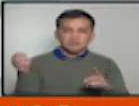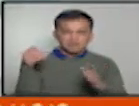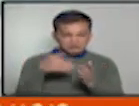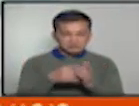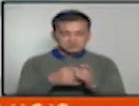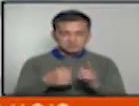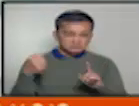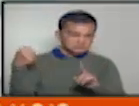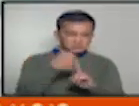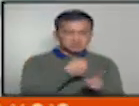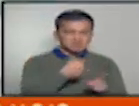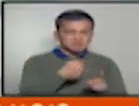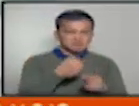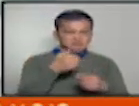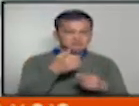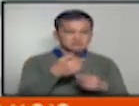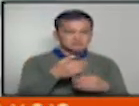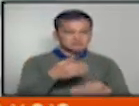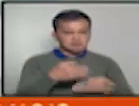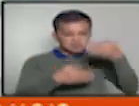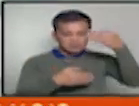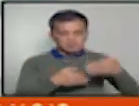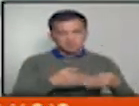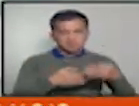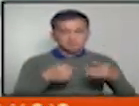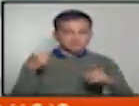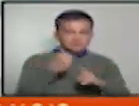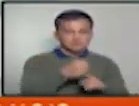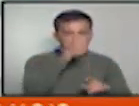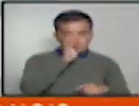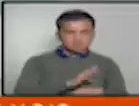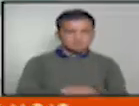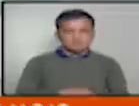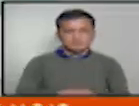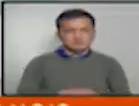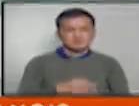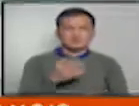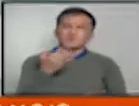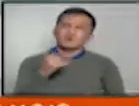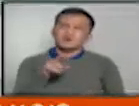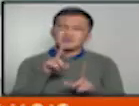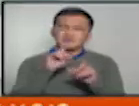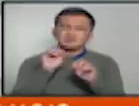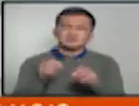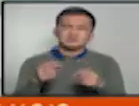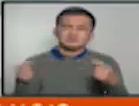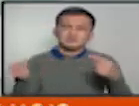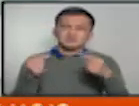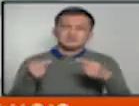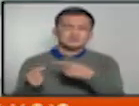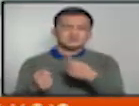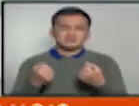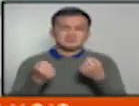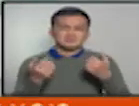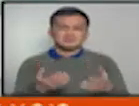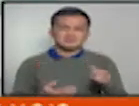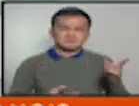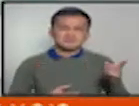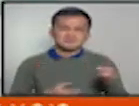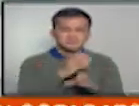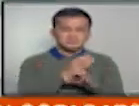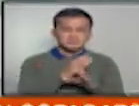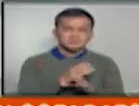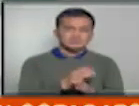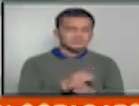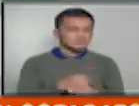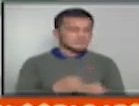at binasag yung salamin ng pinto ng okay. Barangay Patrol. Bakit niya po ginagawa yon? Magkaaway ba sila nung driver, nung barangay